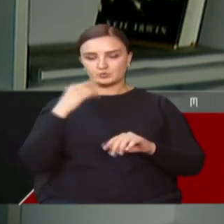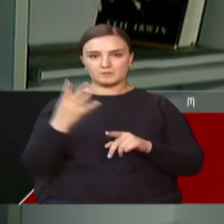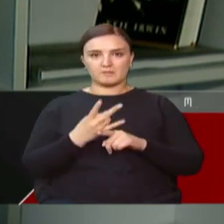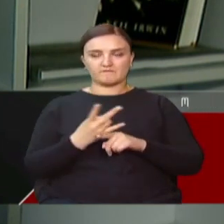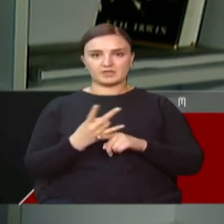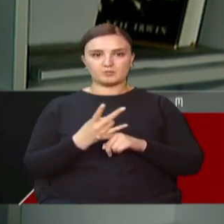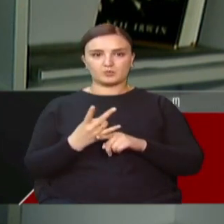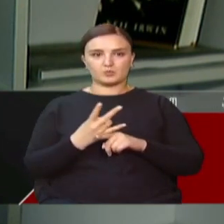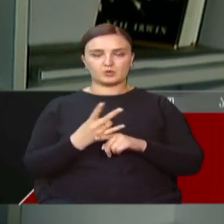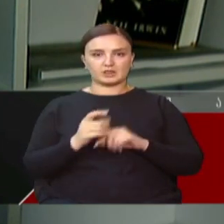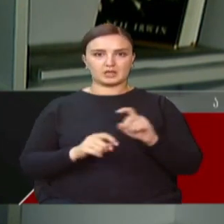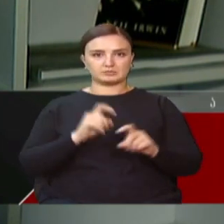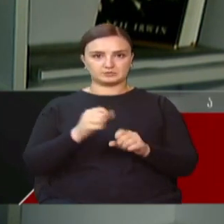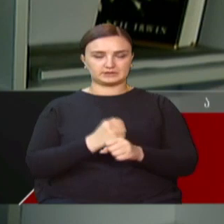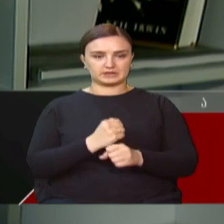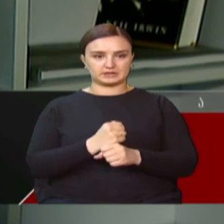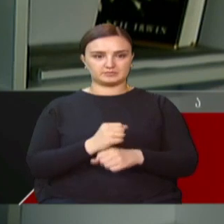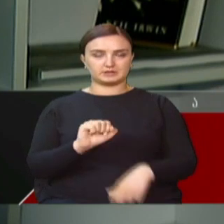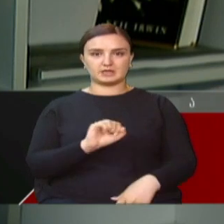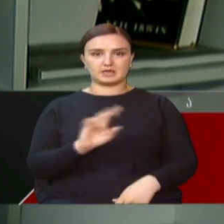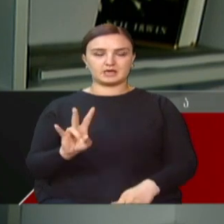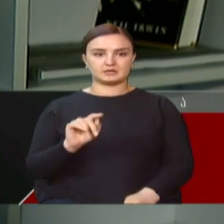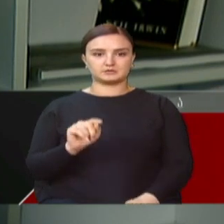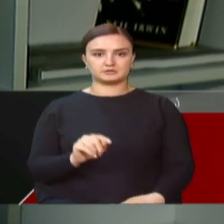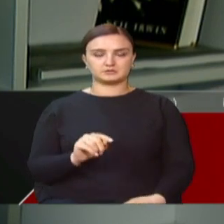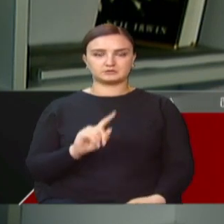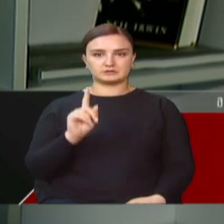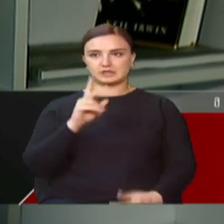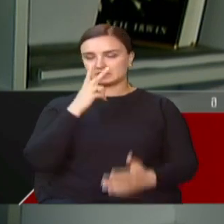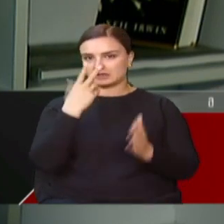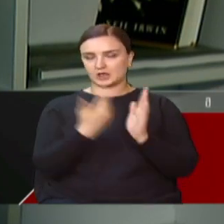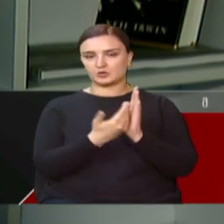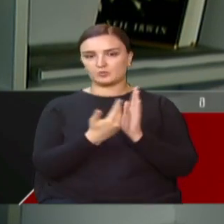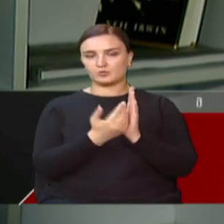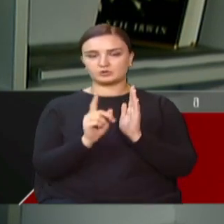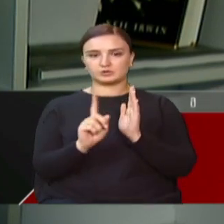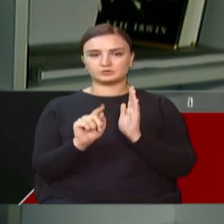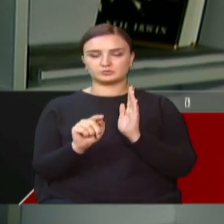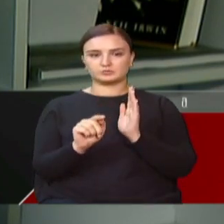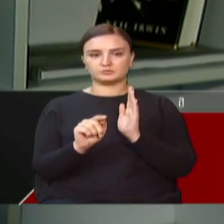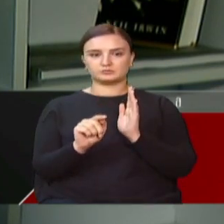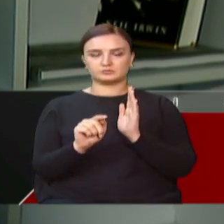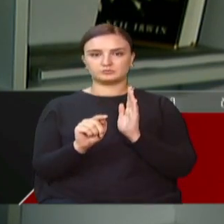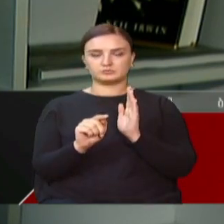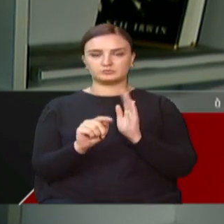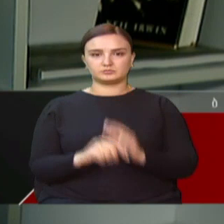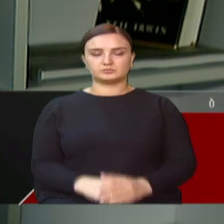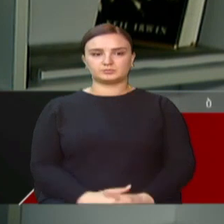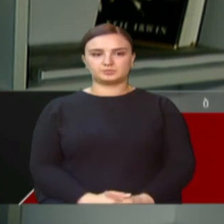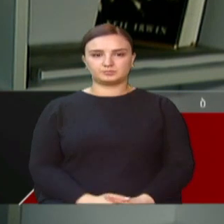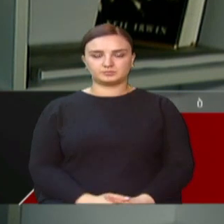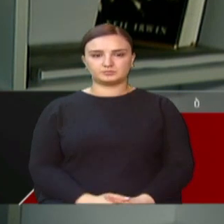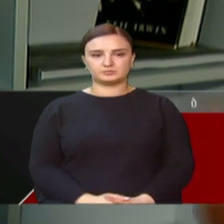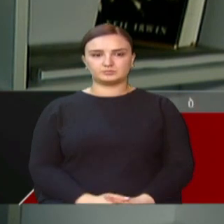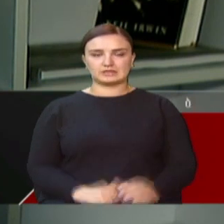მამებლურ ნაბიჯებს დგამდე ან რაღაცნაირად გეტყობოდეს რომ თვათ თავს არ